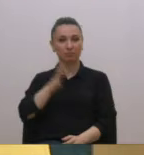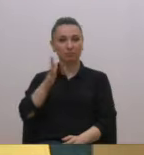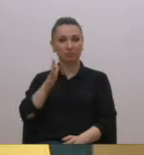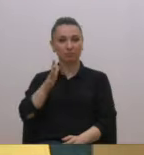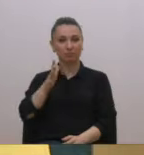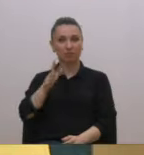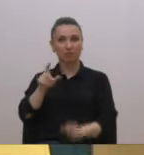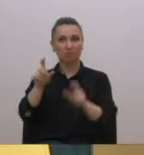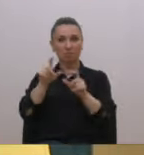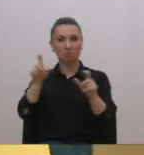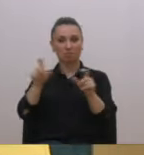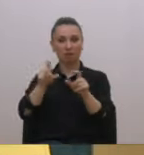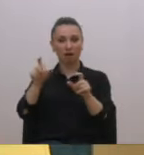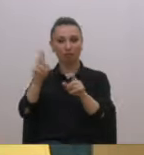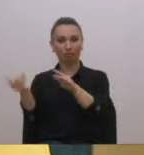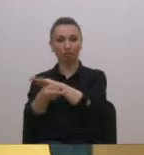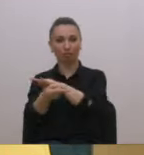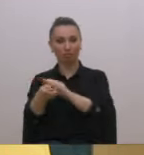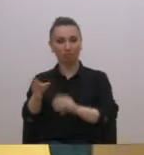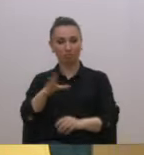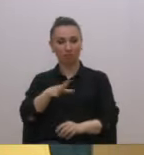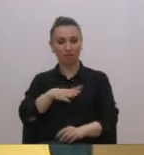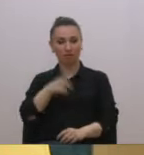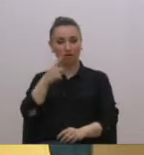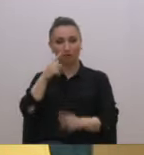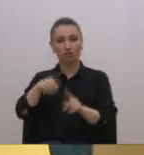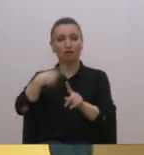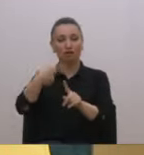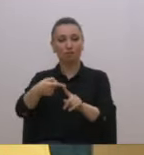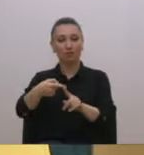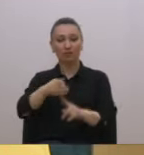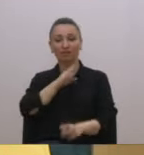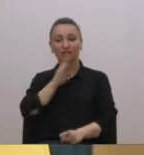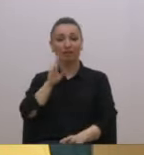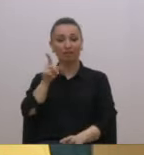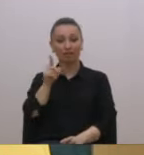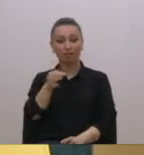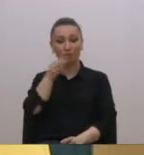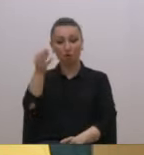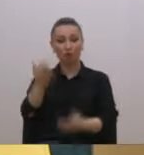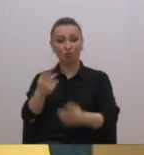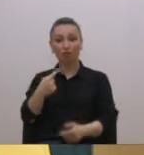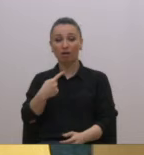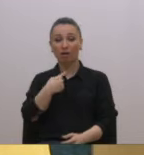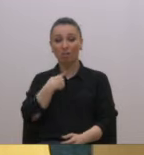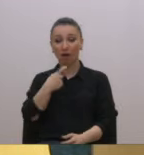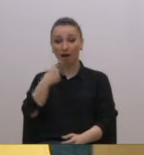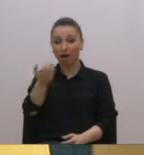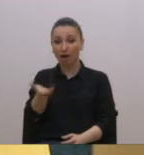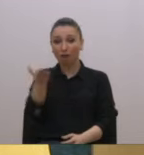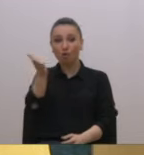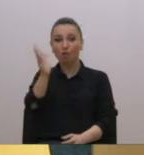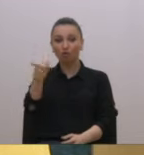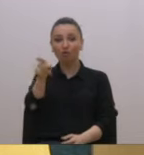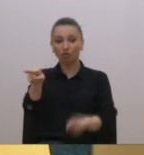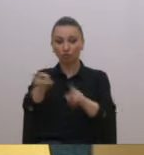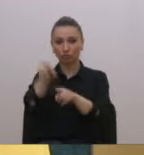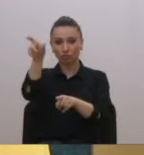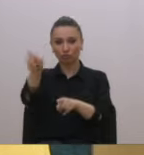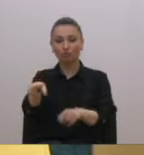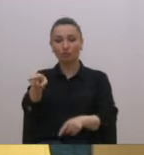შემოდეს მაღაზიაზე, ხოლო შემდეგ ერთ-ერთის დედას უთხრეს, რომ თუ ხმას ამოიღებ შენს